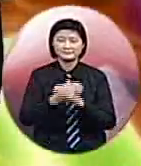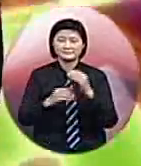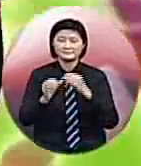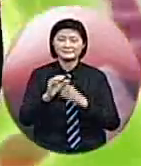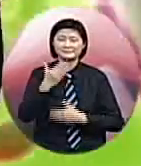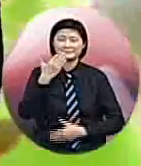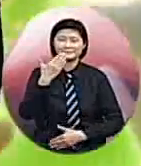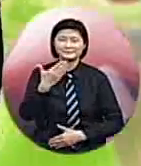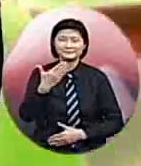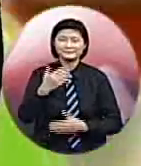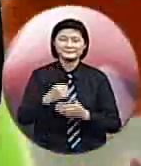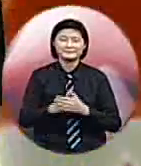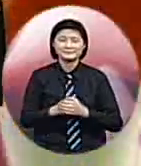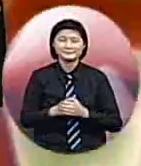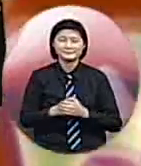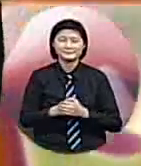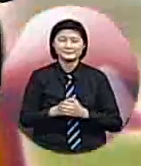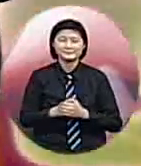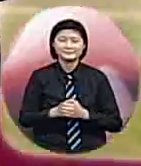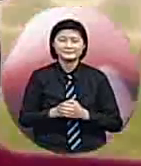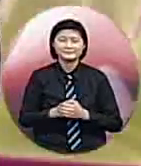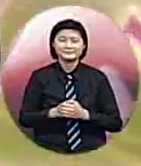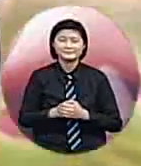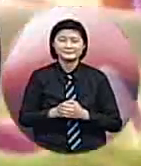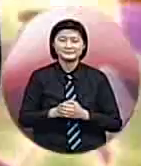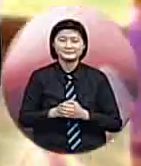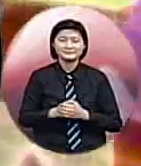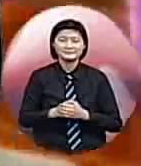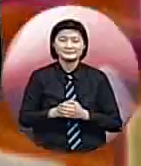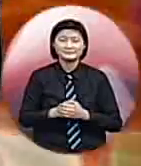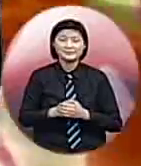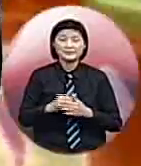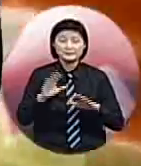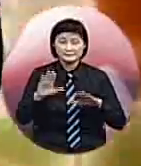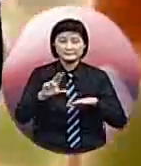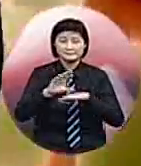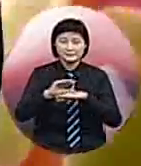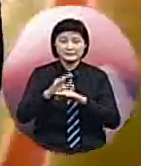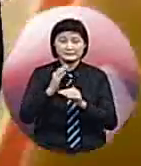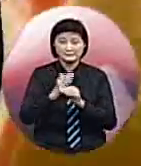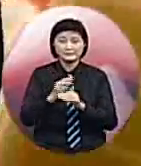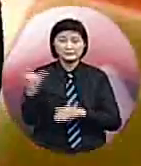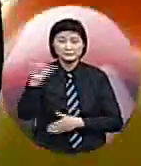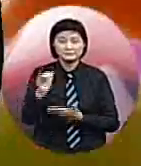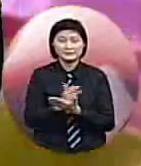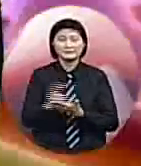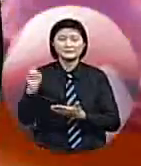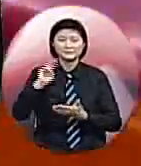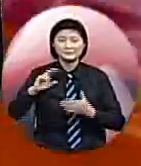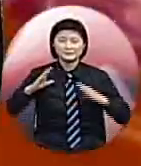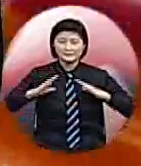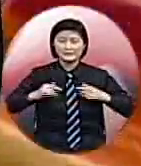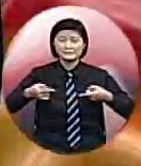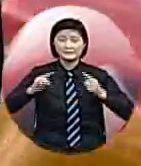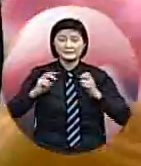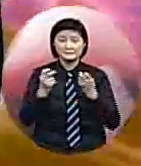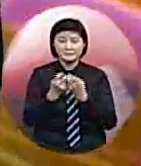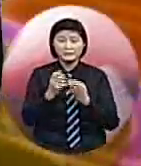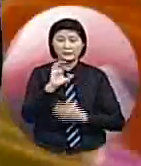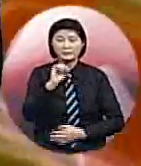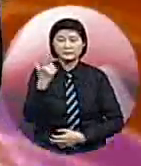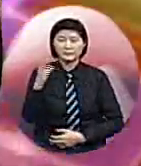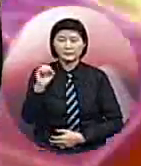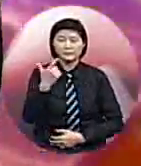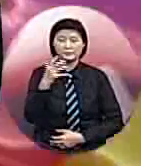9점, 보너스 9점. 네. 자, 생방송으로 함께하고 있습니다. 전국 나눔 노래자랑 참여 방법은요.